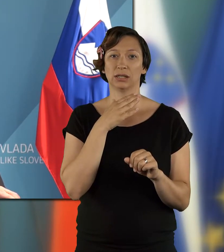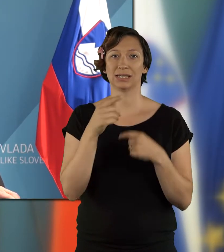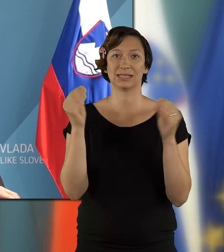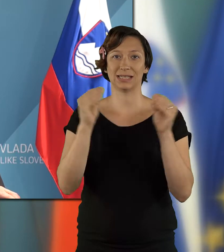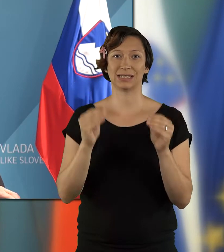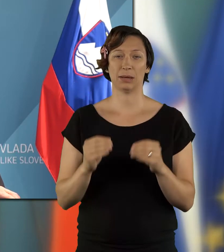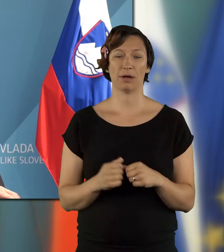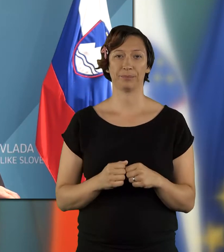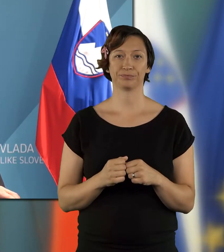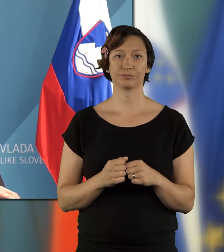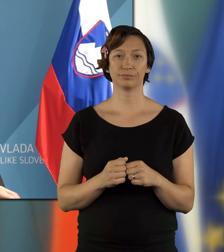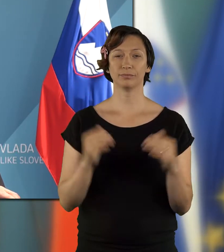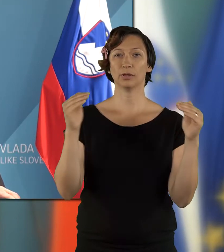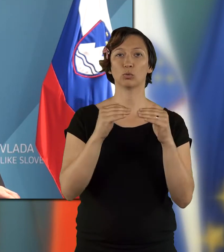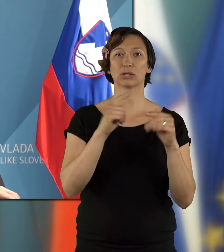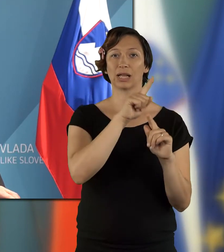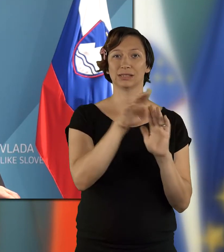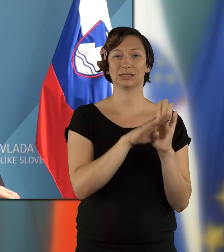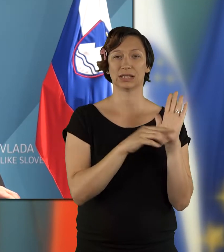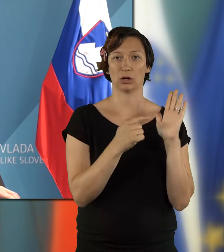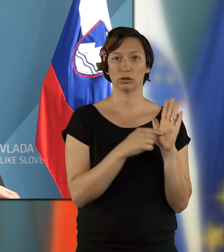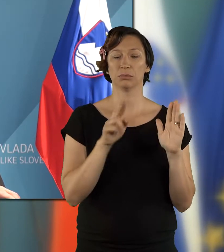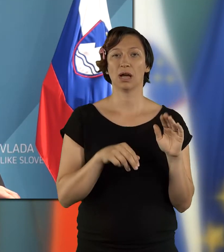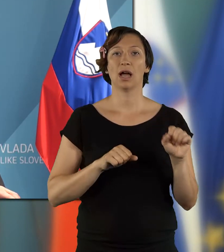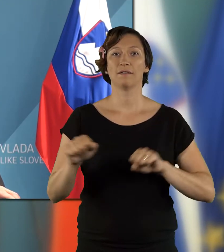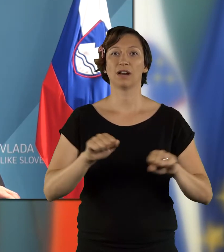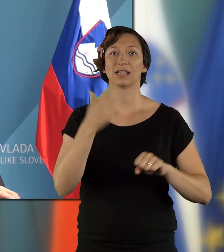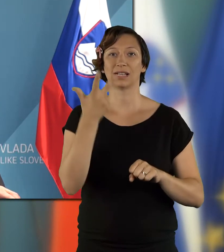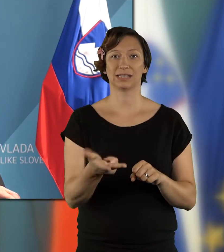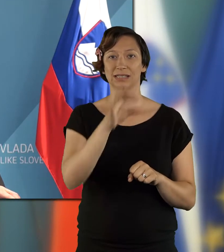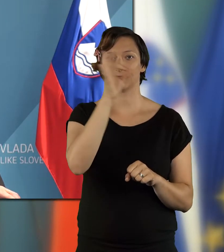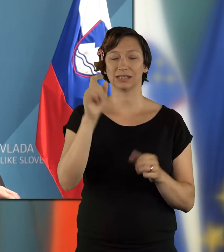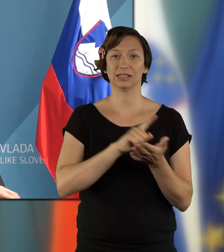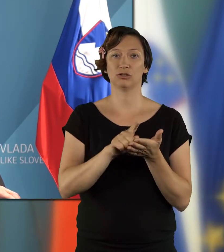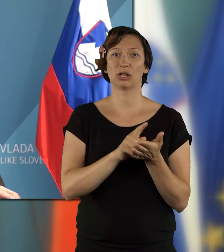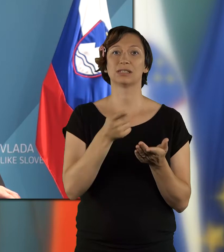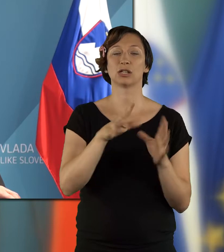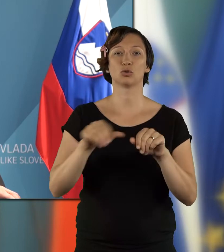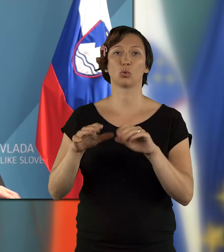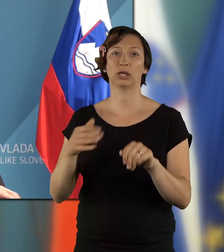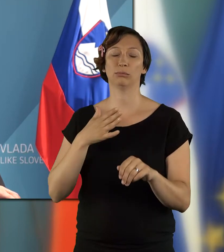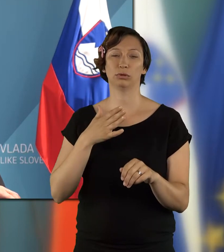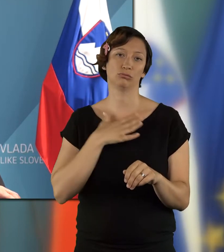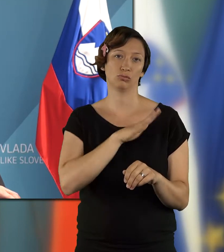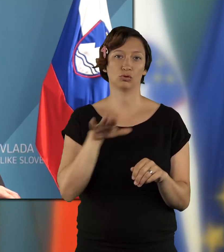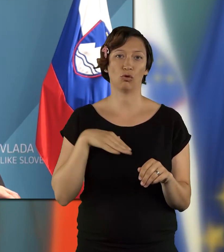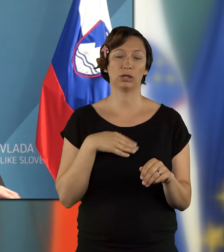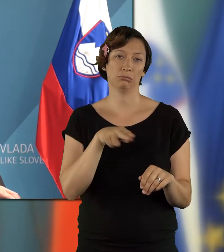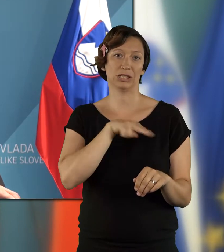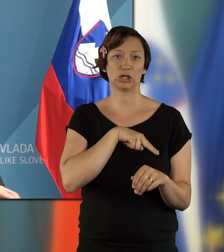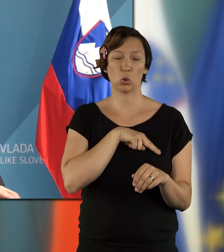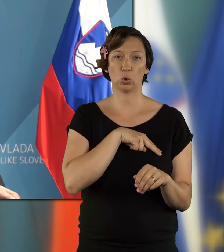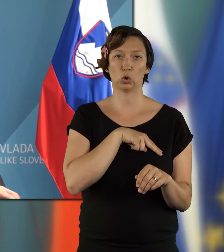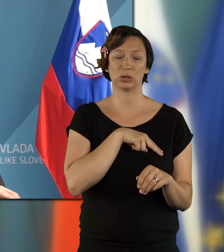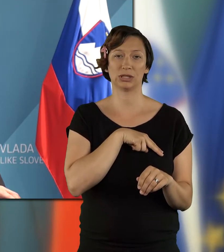šolskega sistema. V skladu z zakonom ima zdaj vlada 30 dni časa, da z ukrepi v svoji